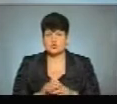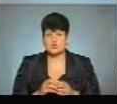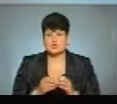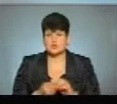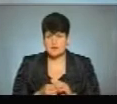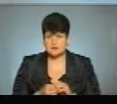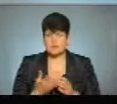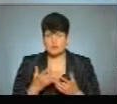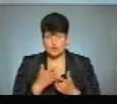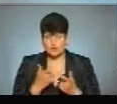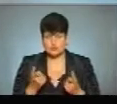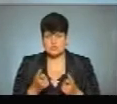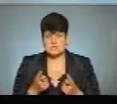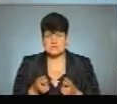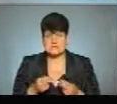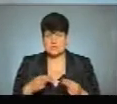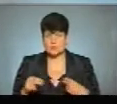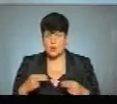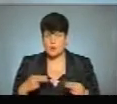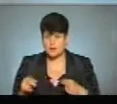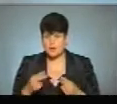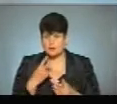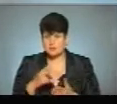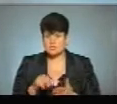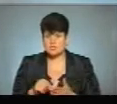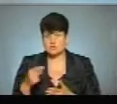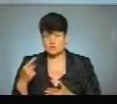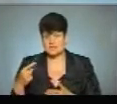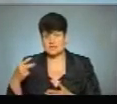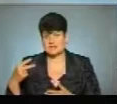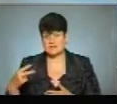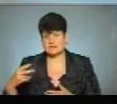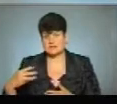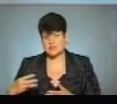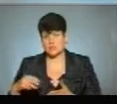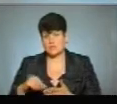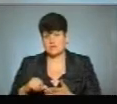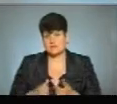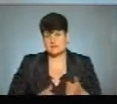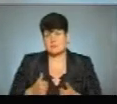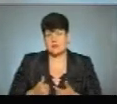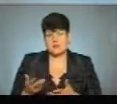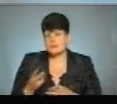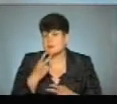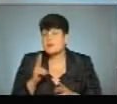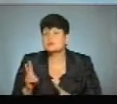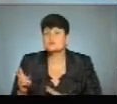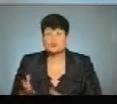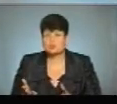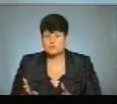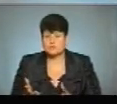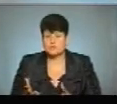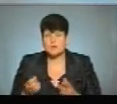результати. Тобто, якщо оголошуються торги, ми бачимо учасник один, учасник два, учасник три, і вони між собою змагаються. Але ми не бачимо, хто це